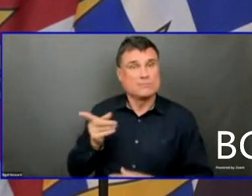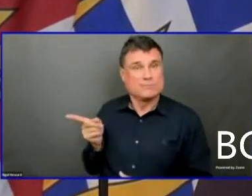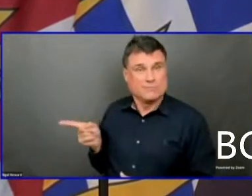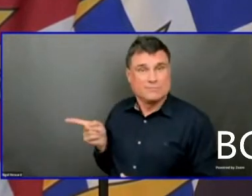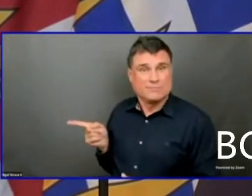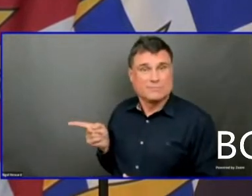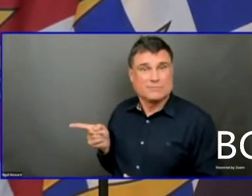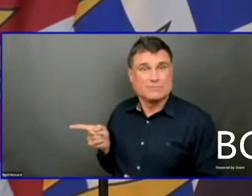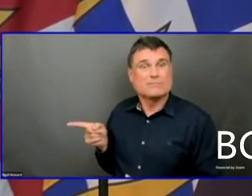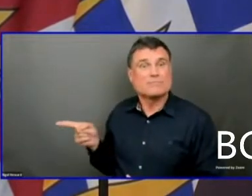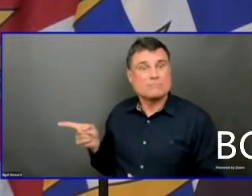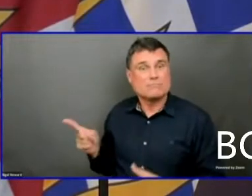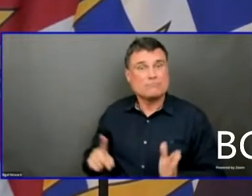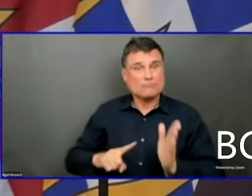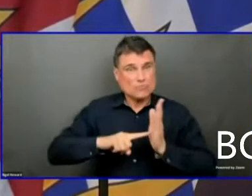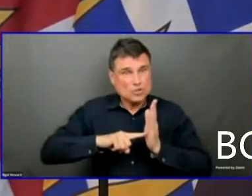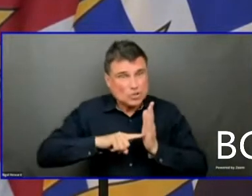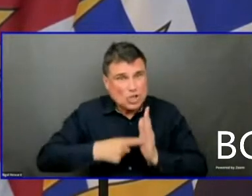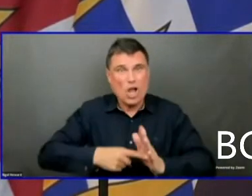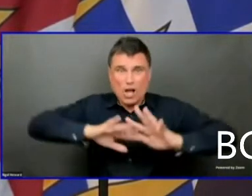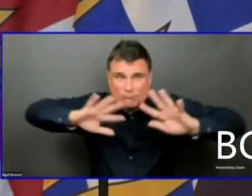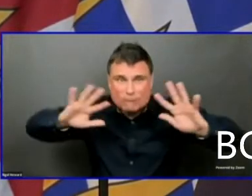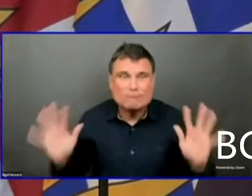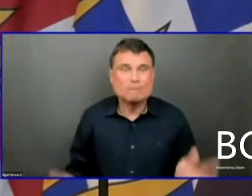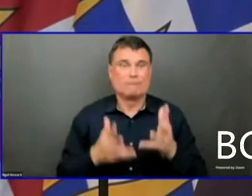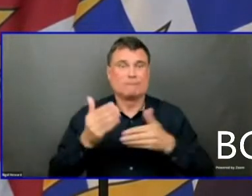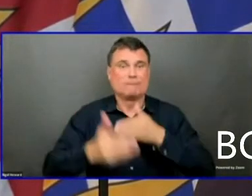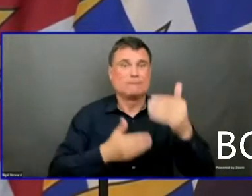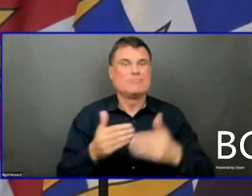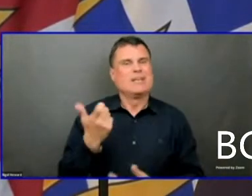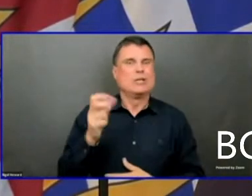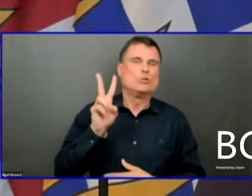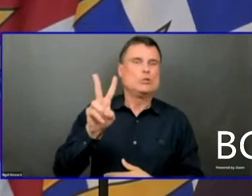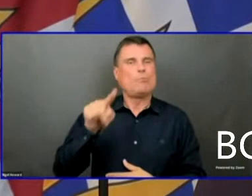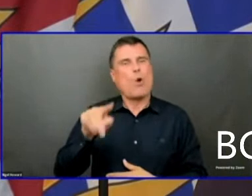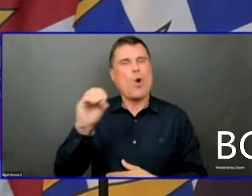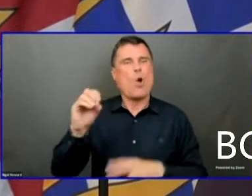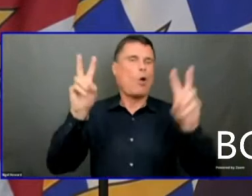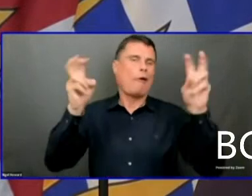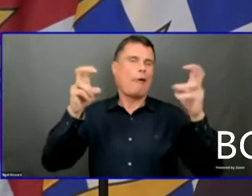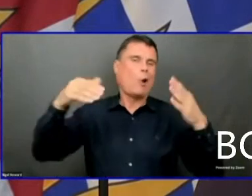统的应急措施反应是不一样的，这个不是咬文嚼